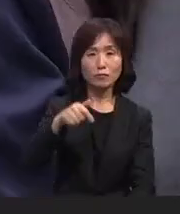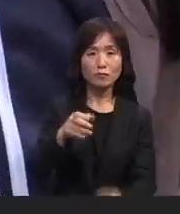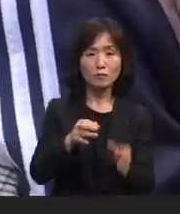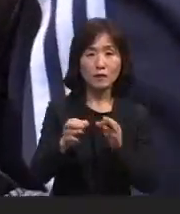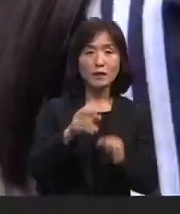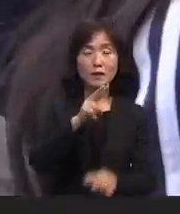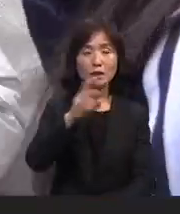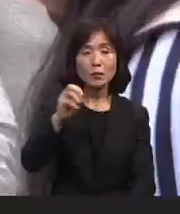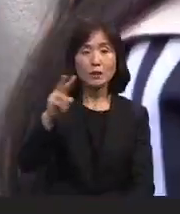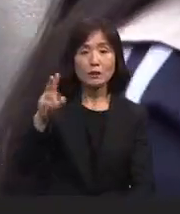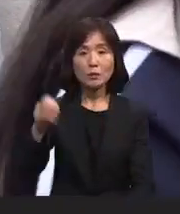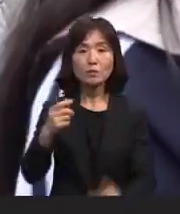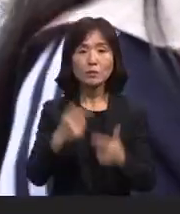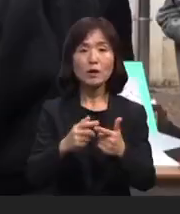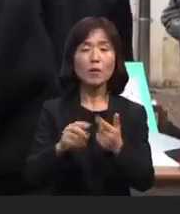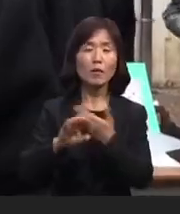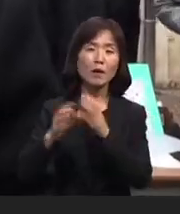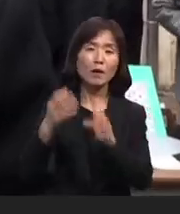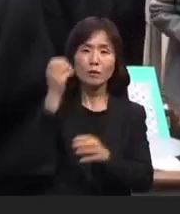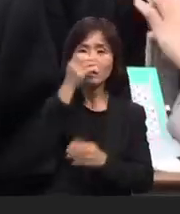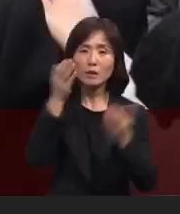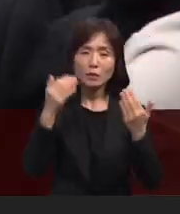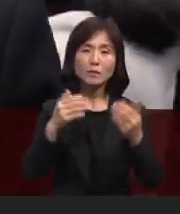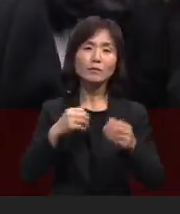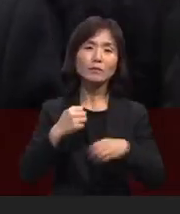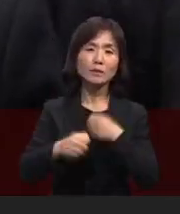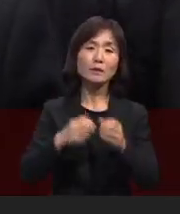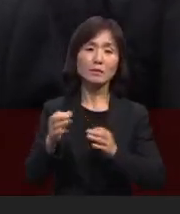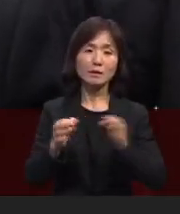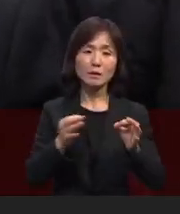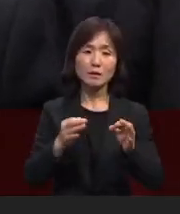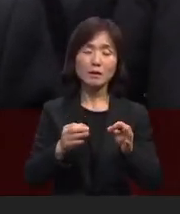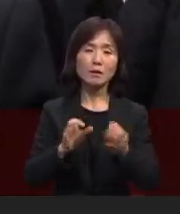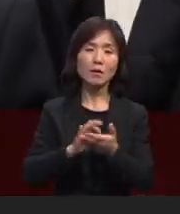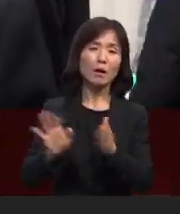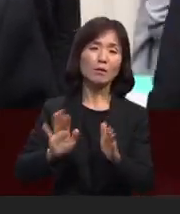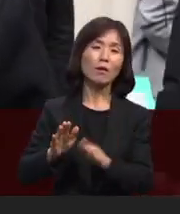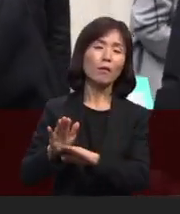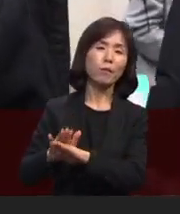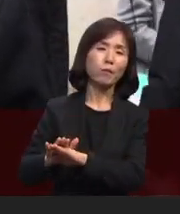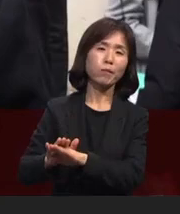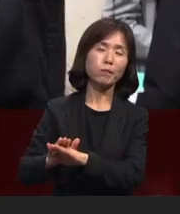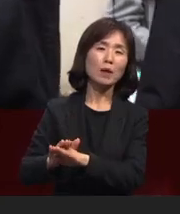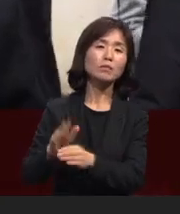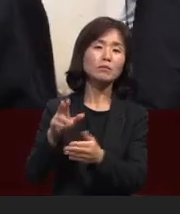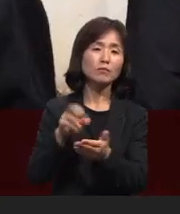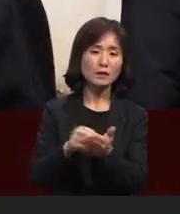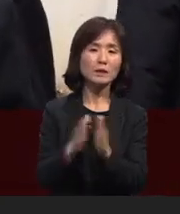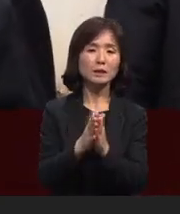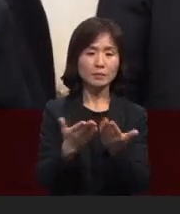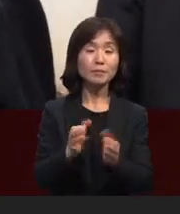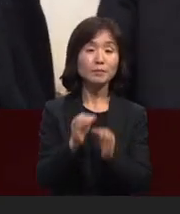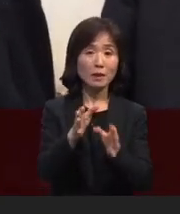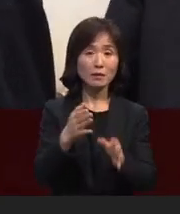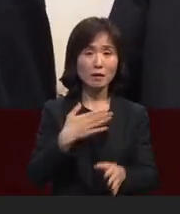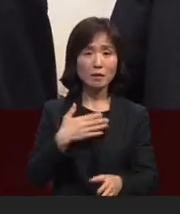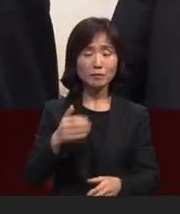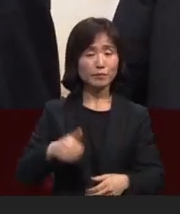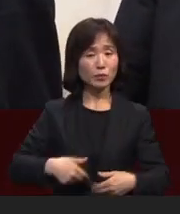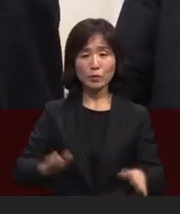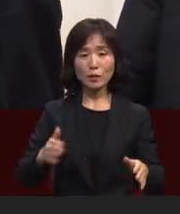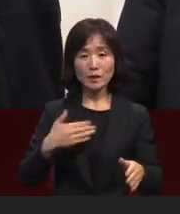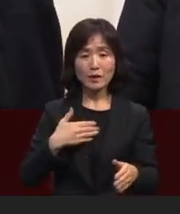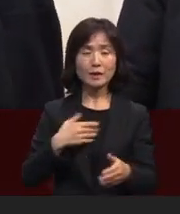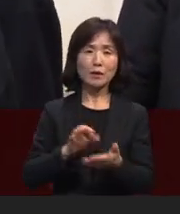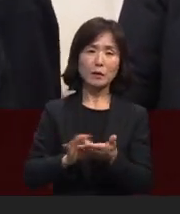부산외고 플리마켓입니다. 쓰지 않고 놔뒀던 여러 문제집들을 기부했고요. 그리고 저한테는 필요 없지만, 제가 다